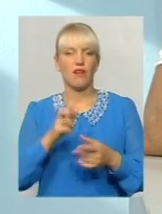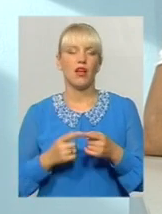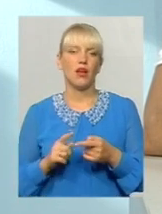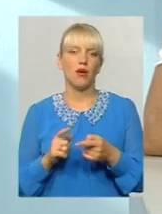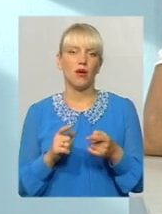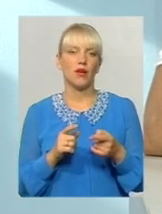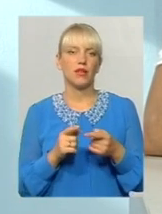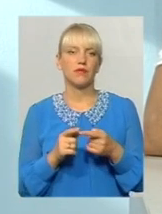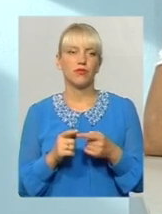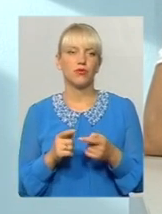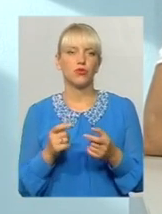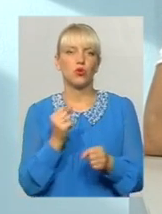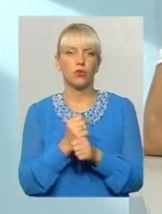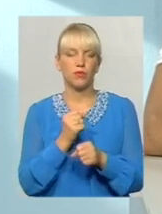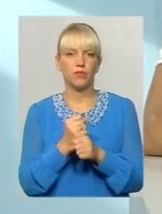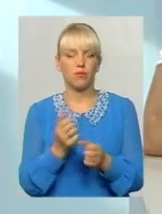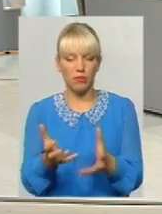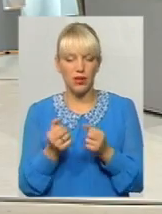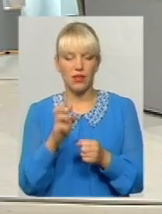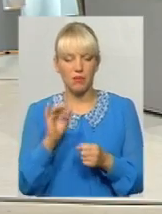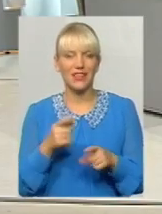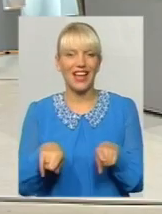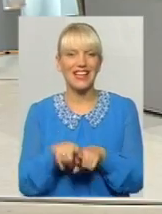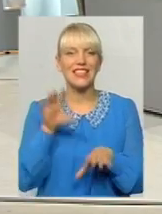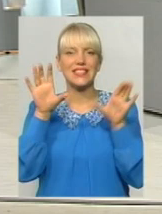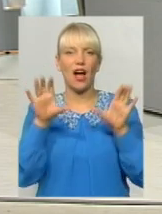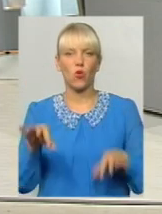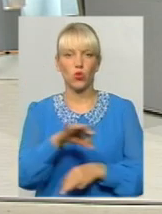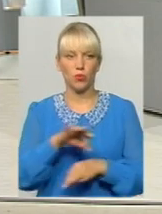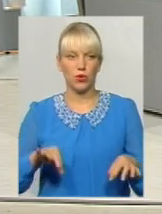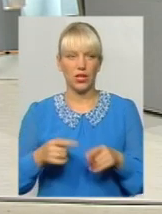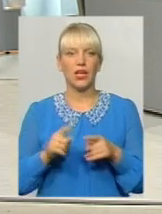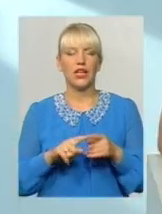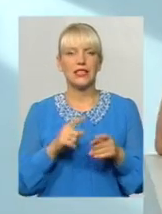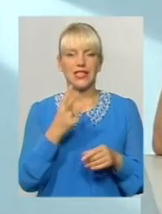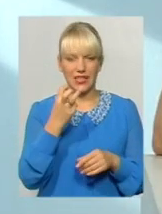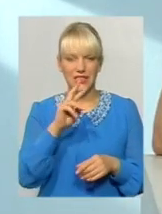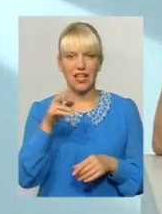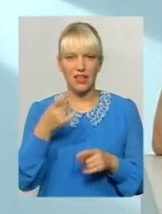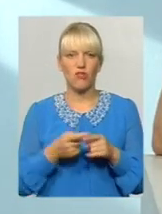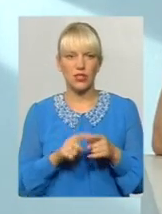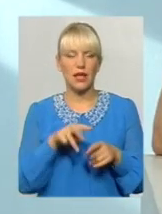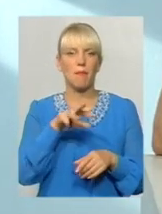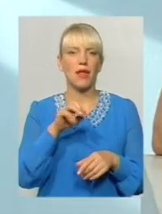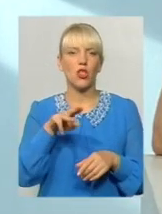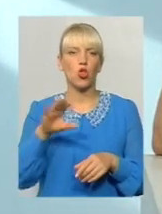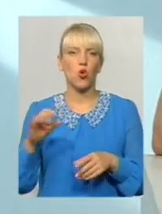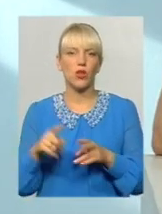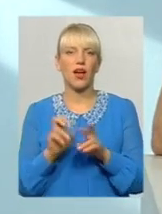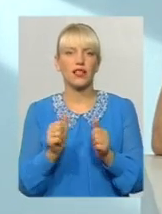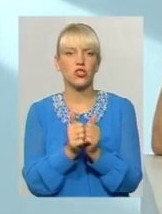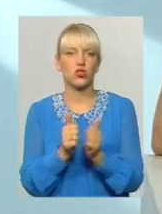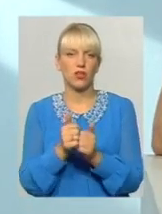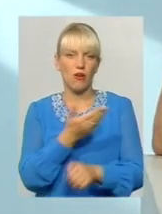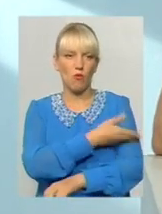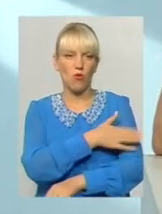його прийняти. Це 300 це євро, це разовий платіж, ви маєте на увазі? Ну так, да, це розмит, ціна розмитнення сусідньої країни,